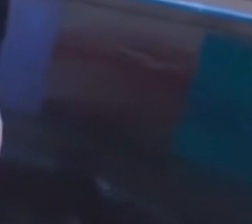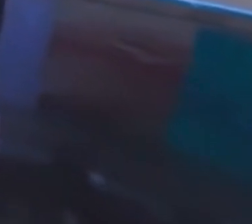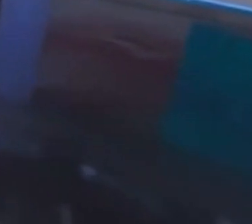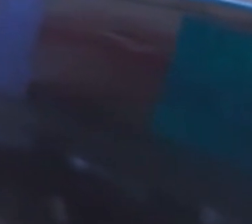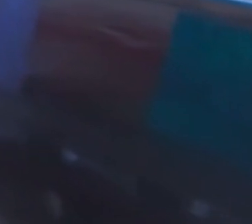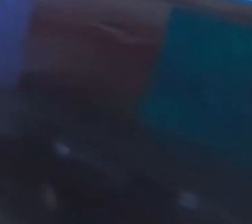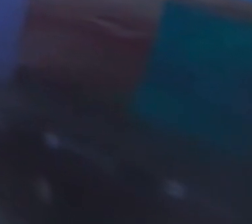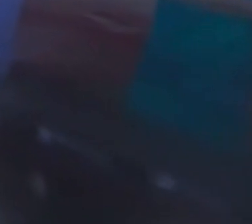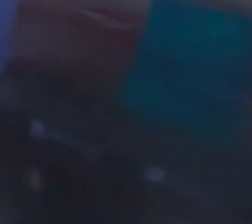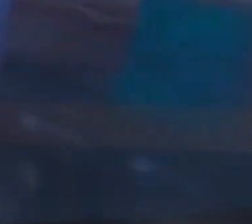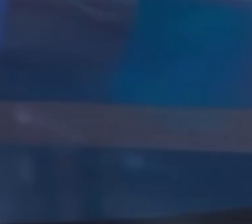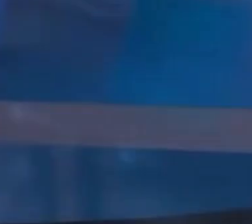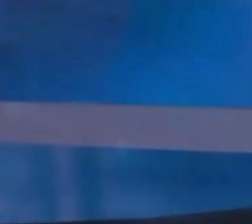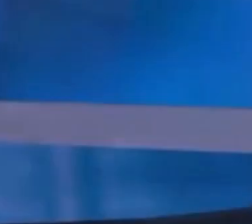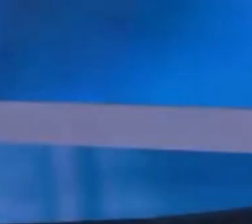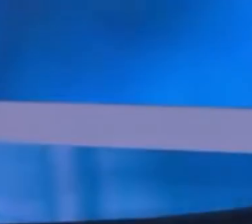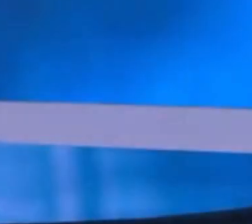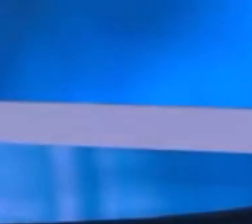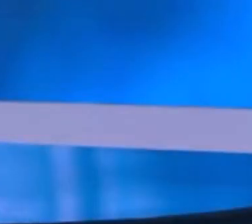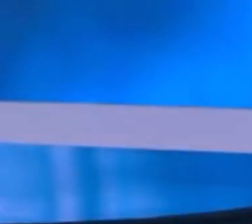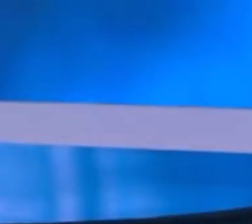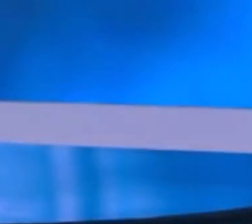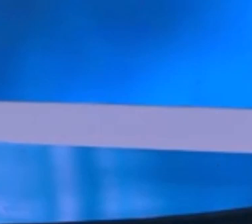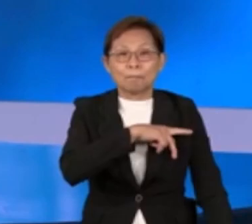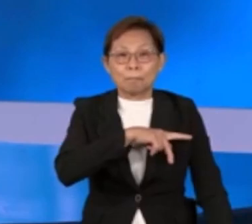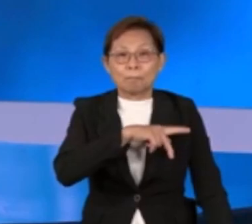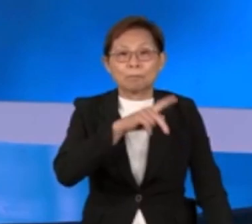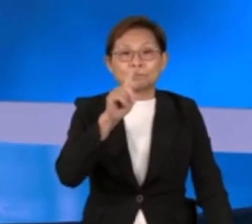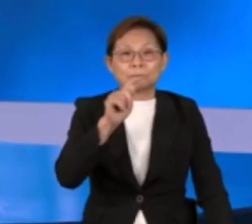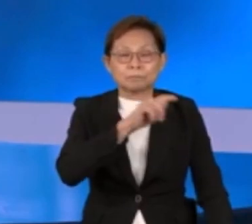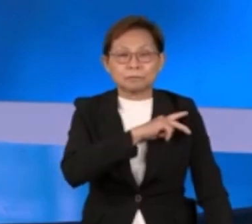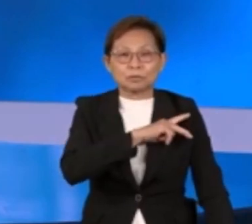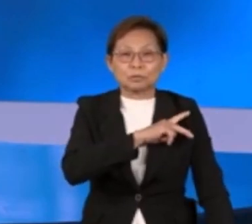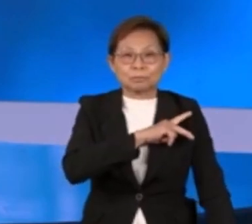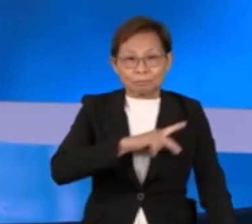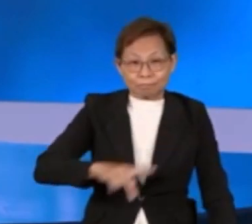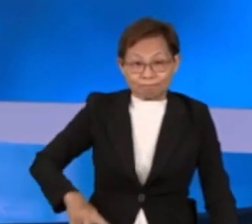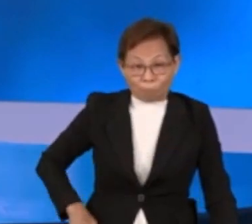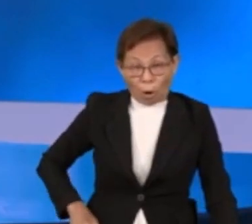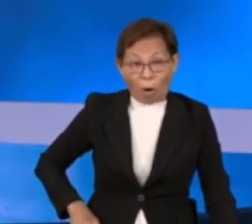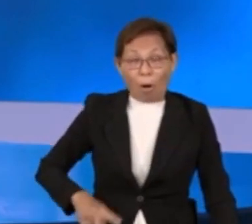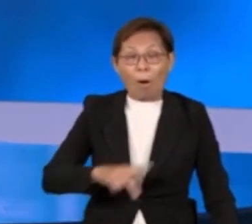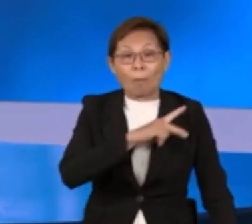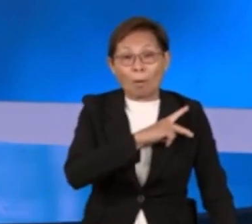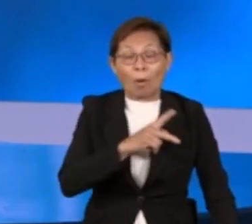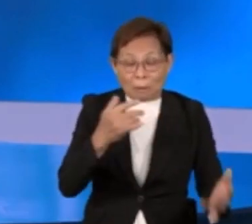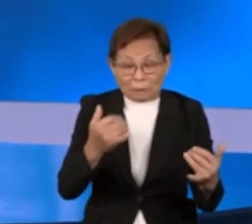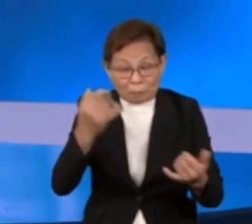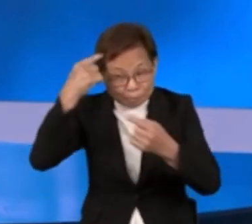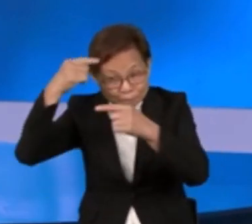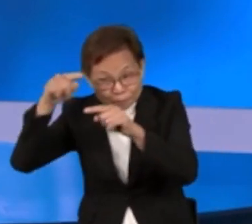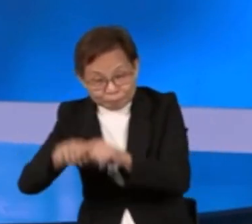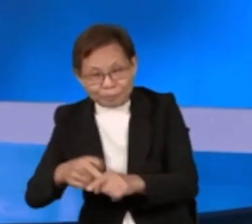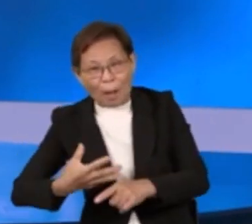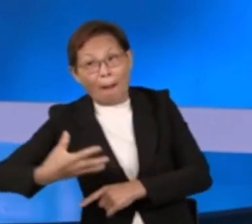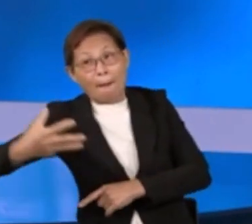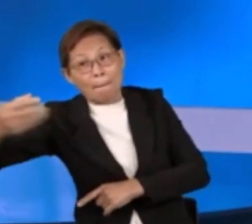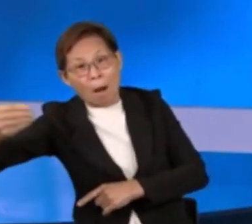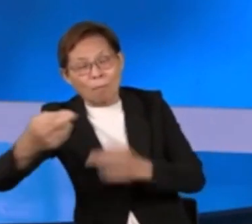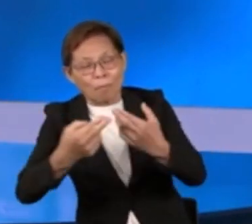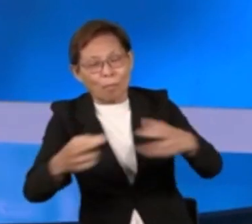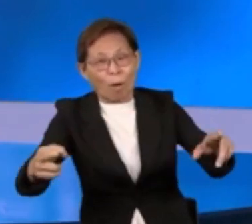baik kembali dalam berita wilayah Raja Permaisuri a Golden Aminah Maimunah iskandaria hari ini berkenalan berangkat